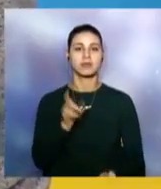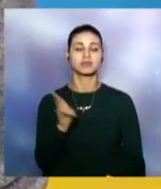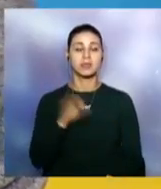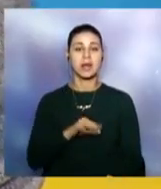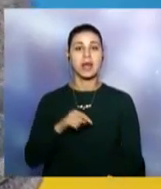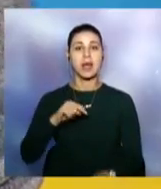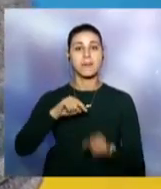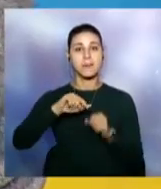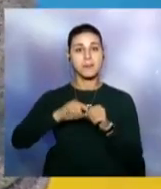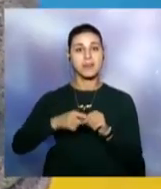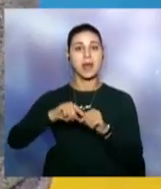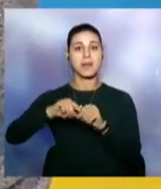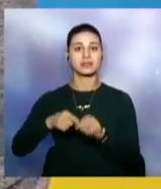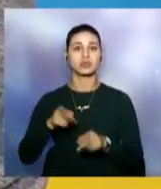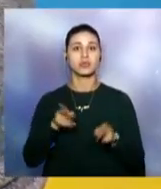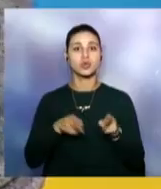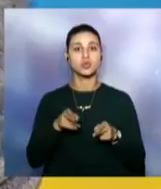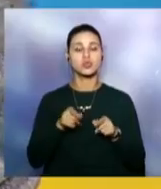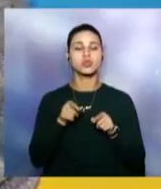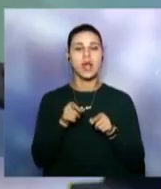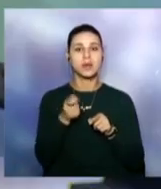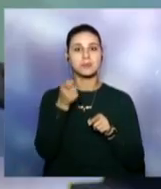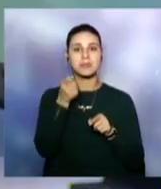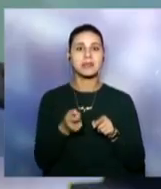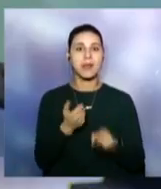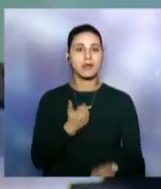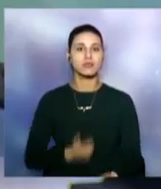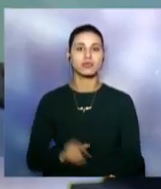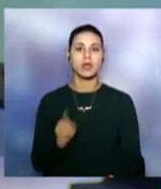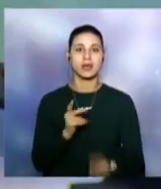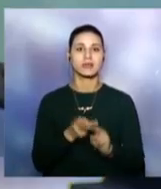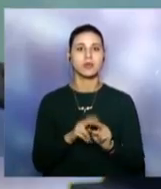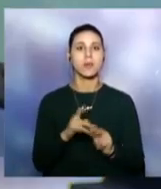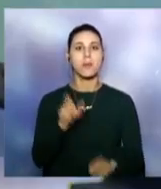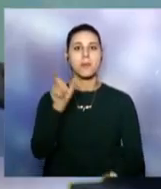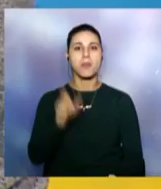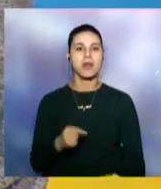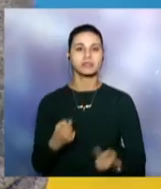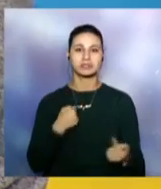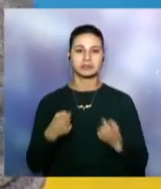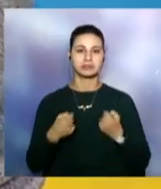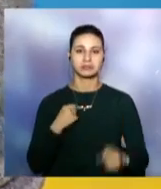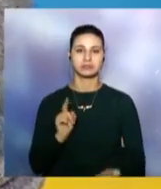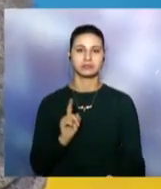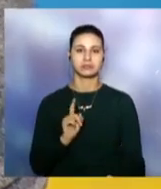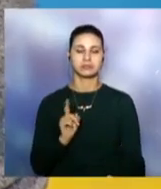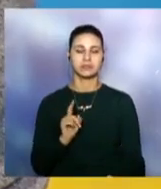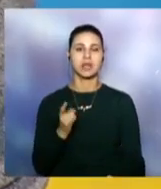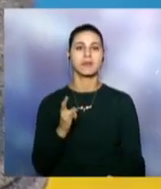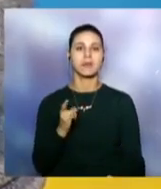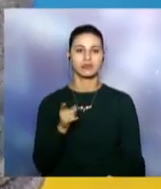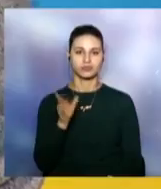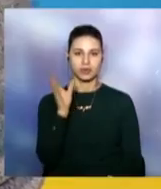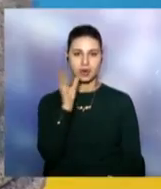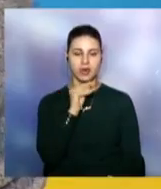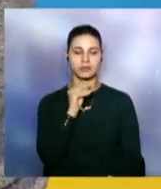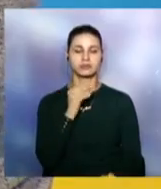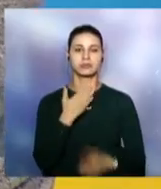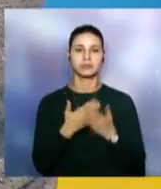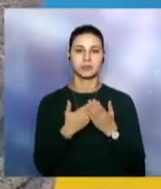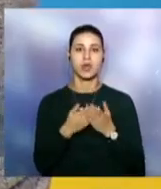და მინიმალური ინვაზიური ქირურგია გვაძლევს იმის საშუალებას, რომ ეს დავიყოთ მინიმუმამდე და პაციენტს მივცეთ იმის საშუალება,